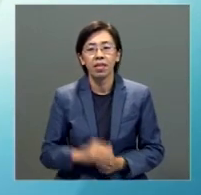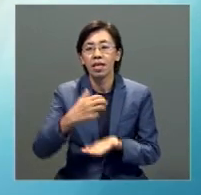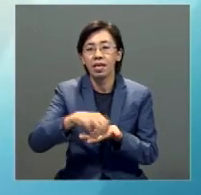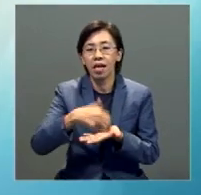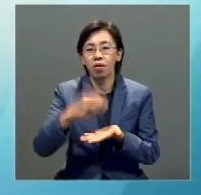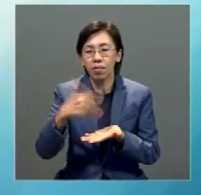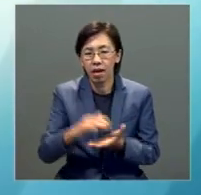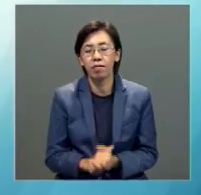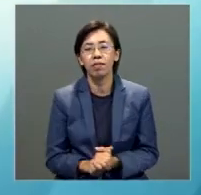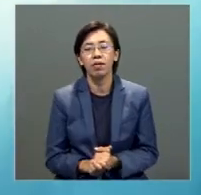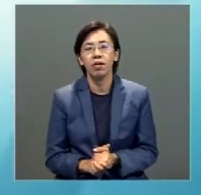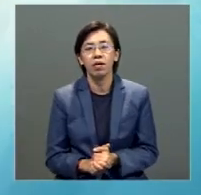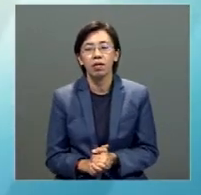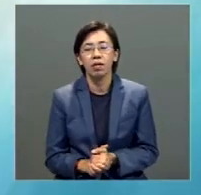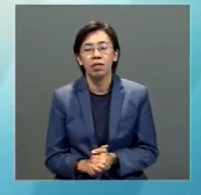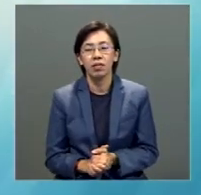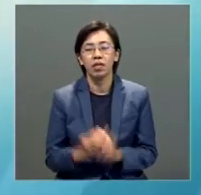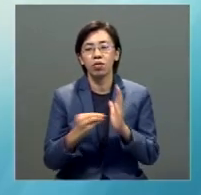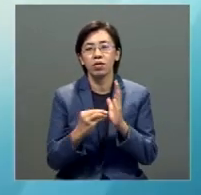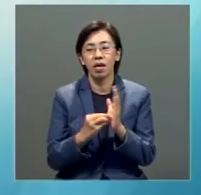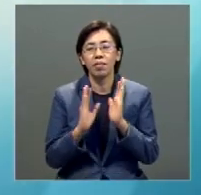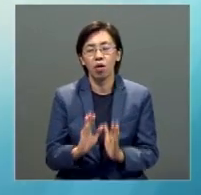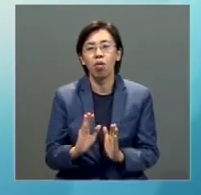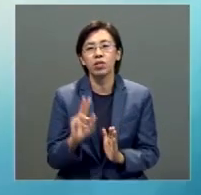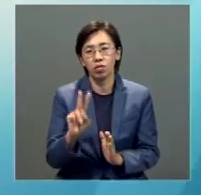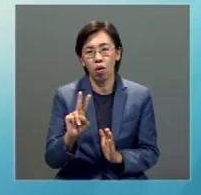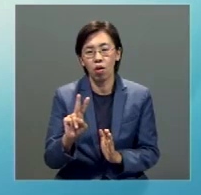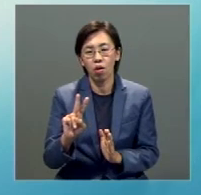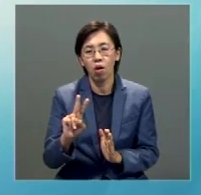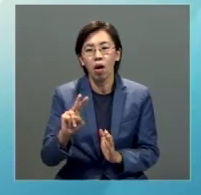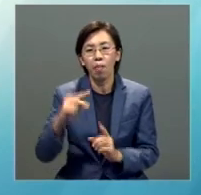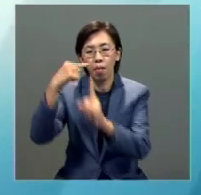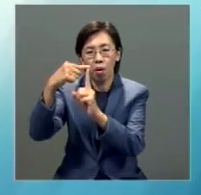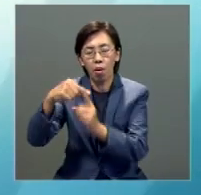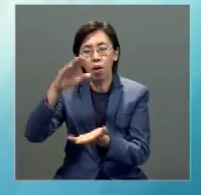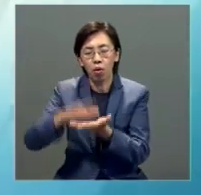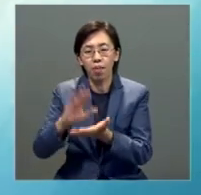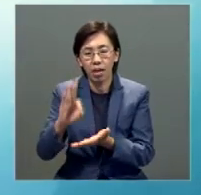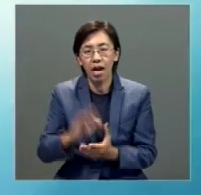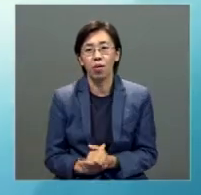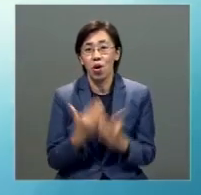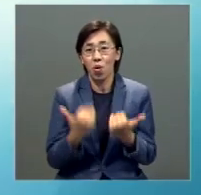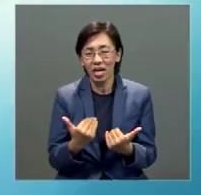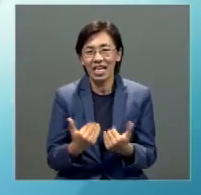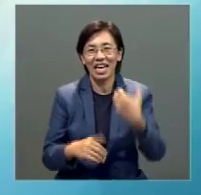คนนะครับแล้วก็เป็นคิดที่นำแรงงานไปแล้วก็คือยังไงsatanทีนกทม 2คนนะครับรวมแล้วเป็น 9รายต่ำ 10